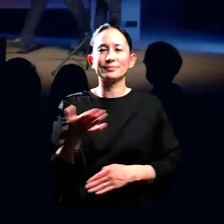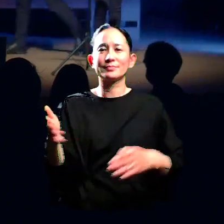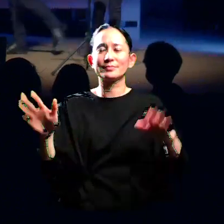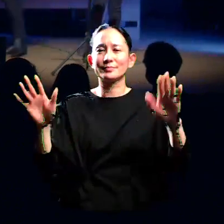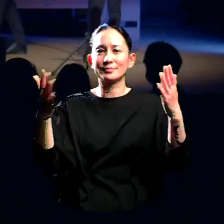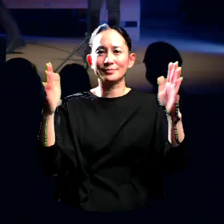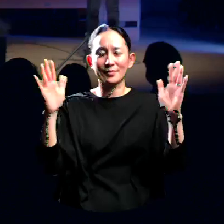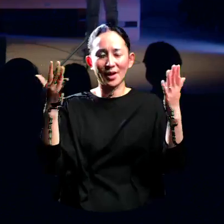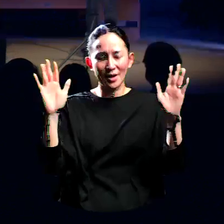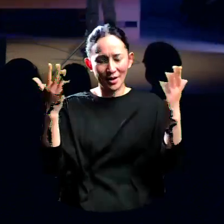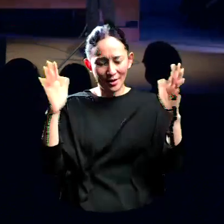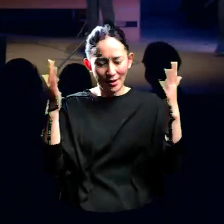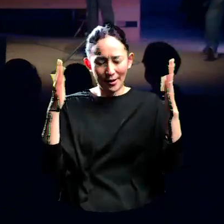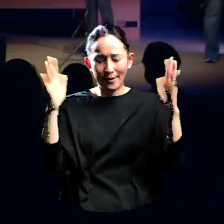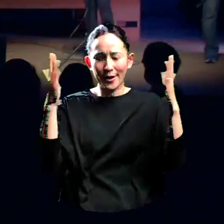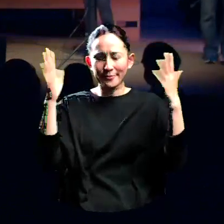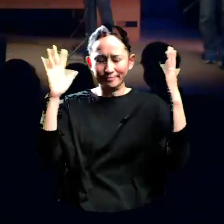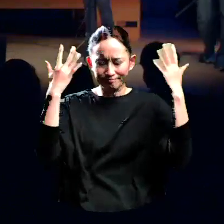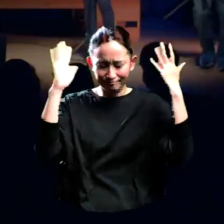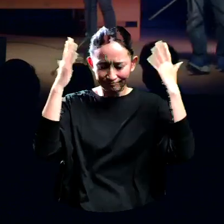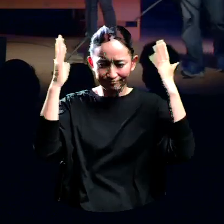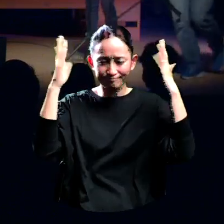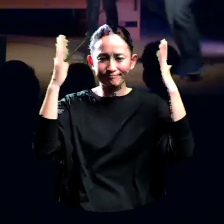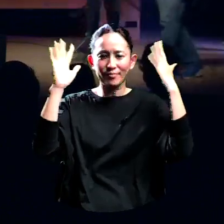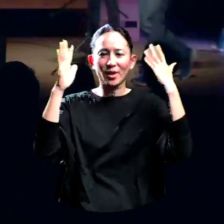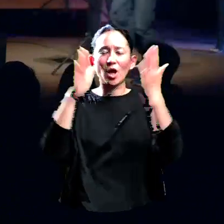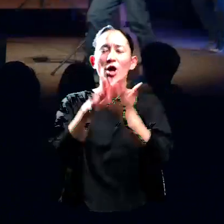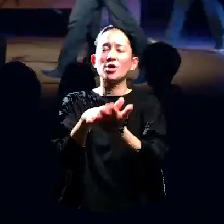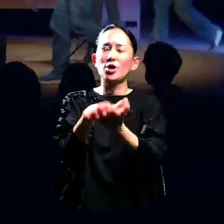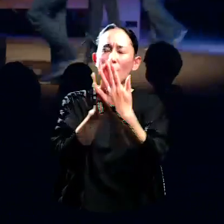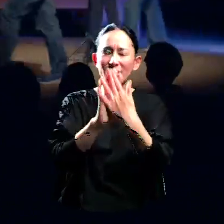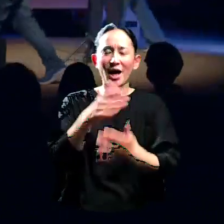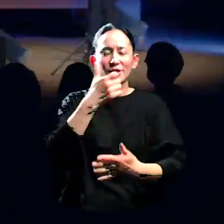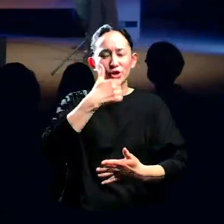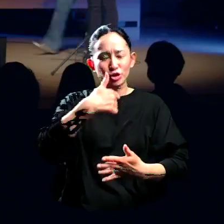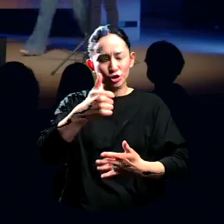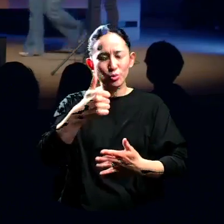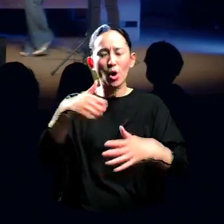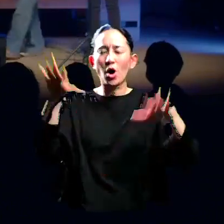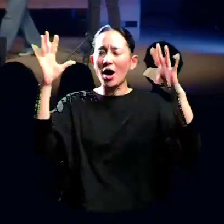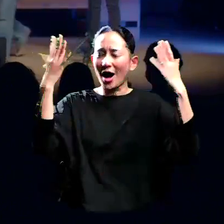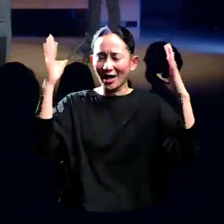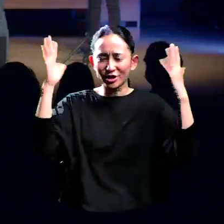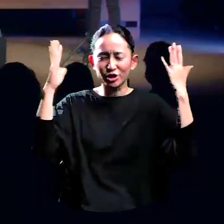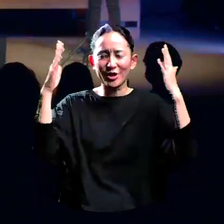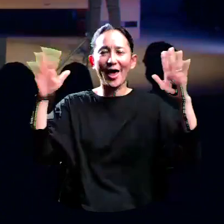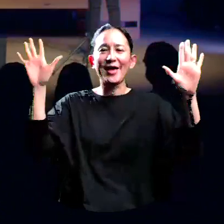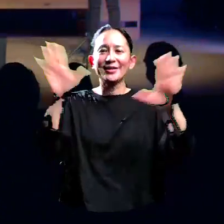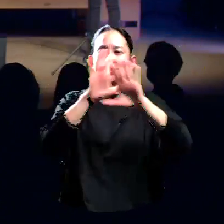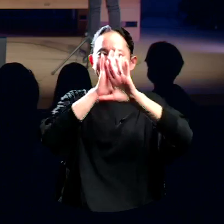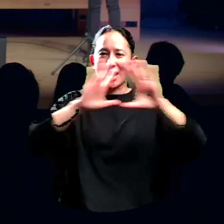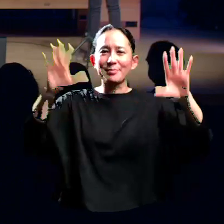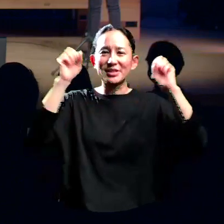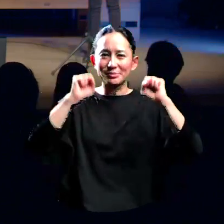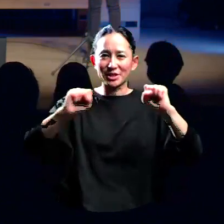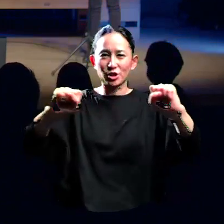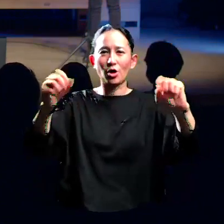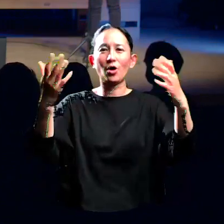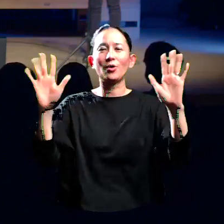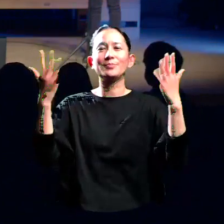確証を持ってよみがえられた主を賛美しましょう。 Let us praise God who has risen from the dead.